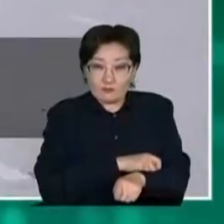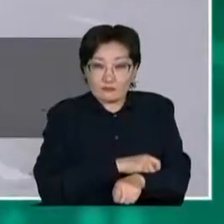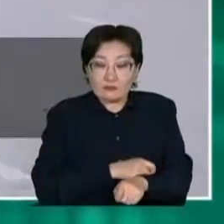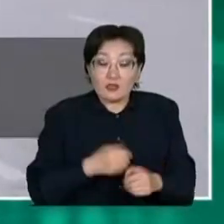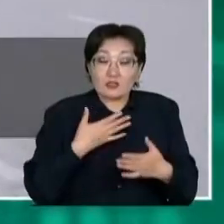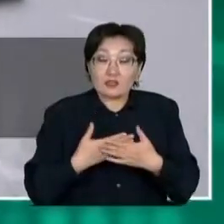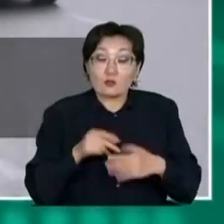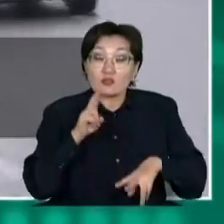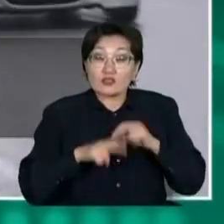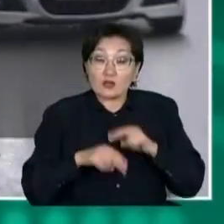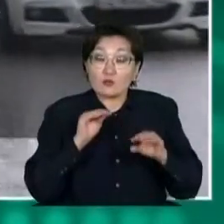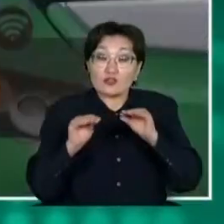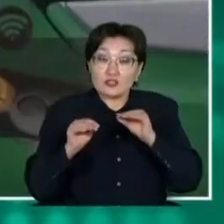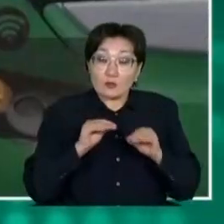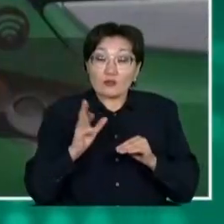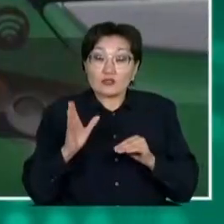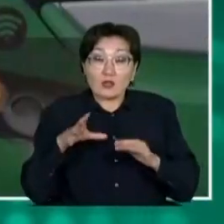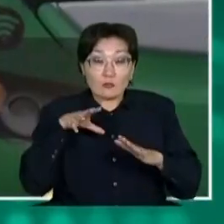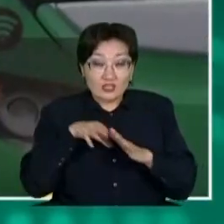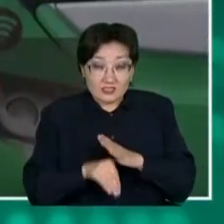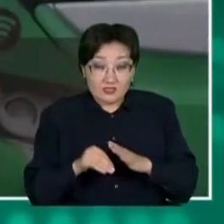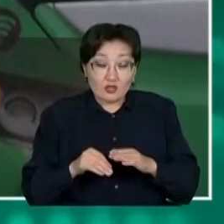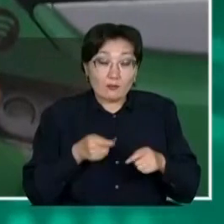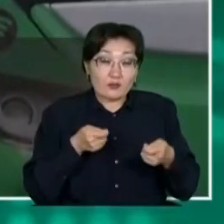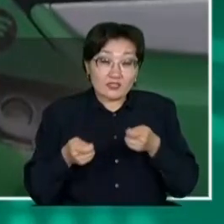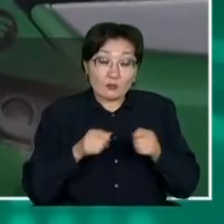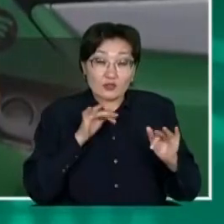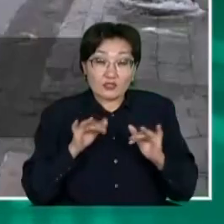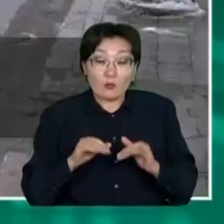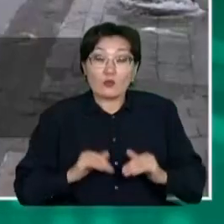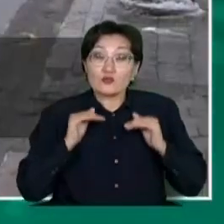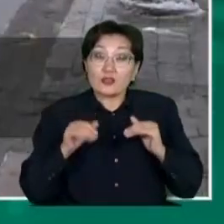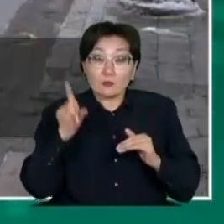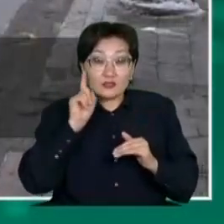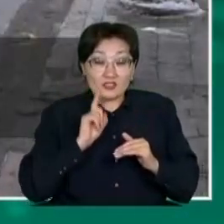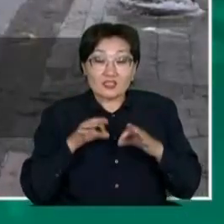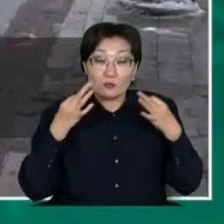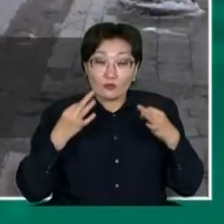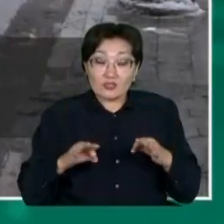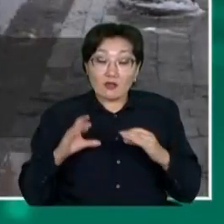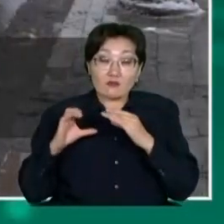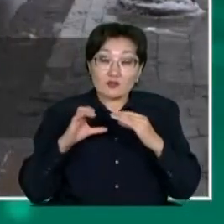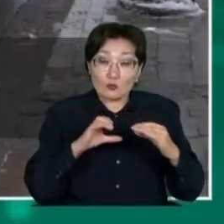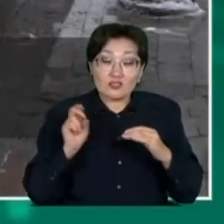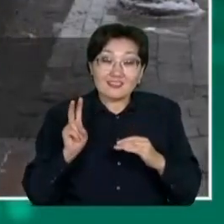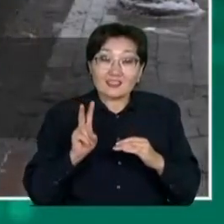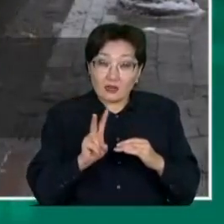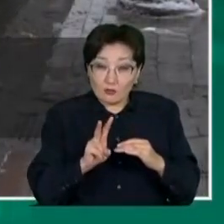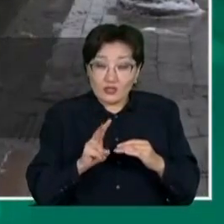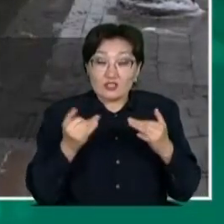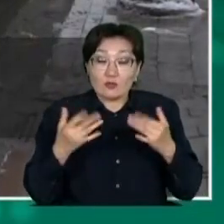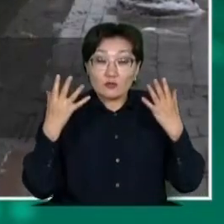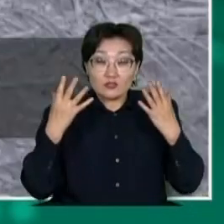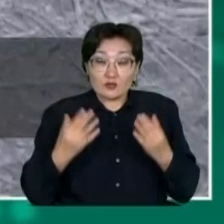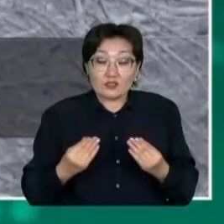Помимо строительства инфраструктуры, будут внедряться и организационные меры по повышению удобства и доступности автобусов и троллейбусов. На сегодняшний